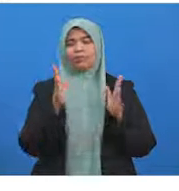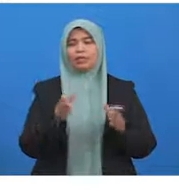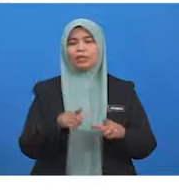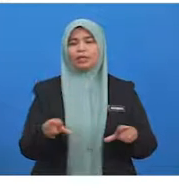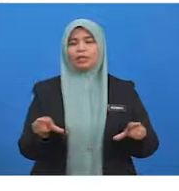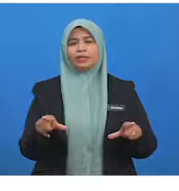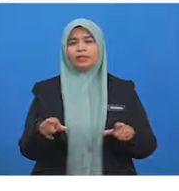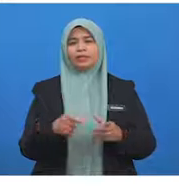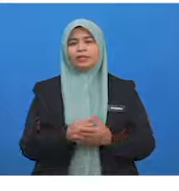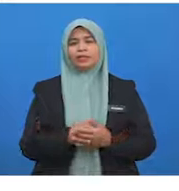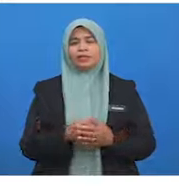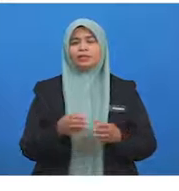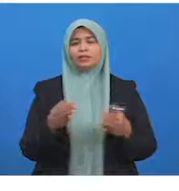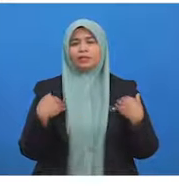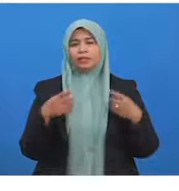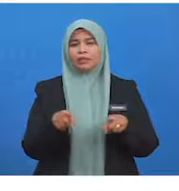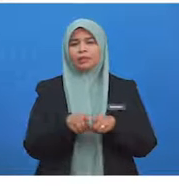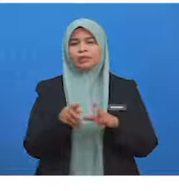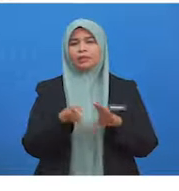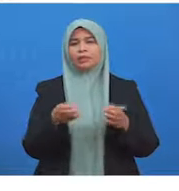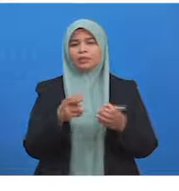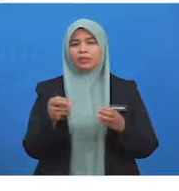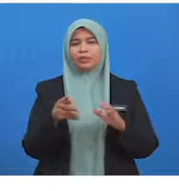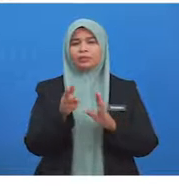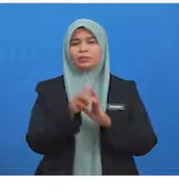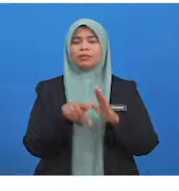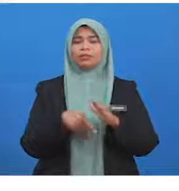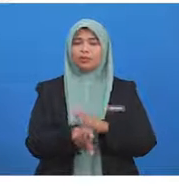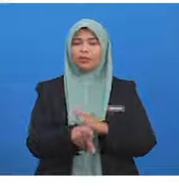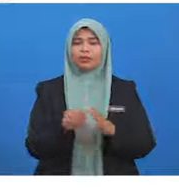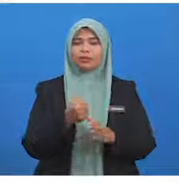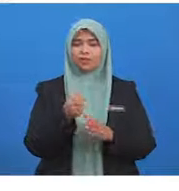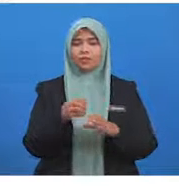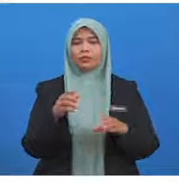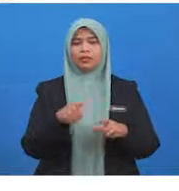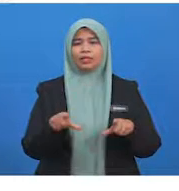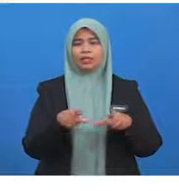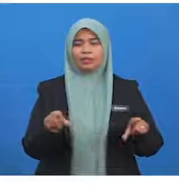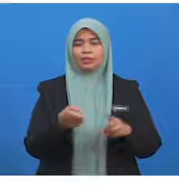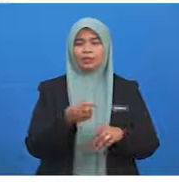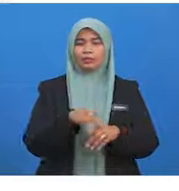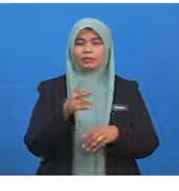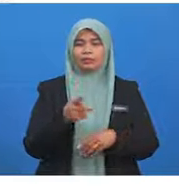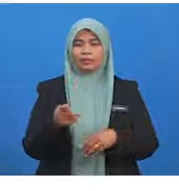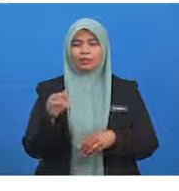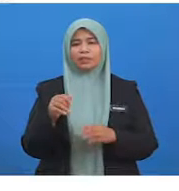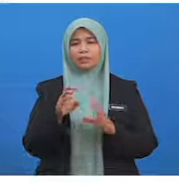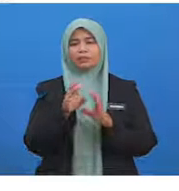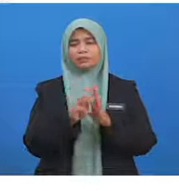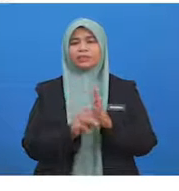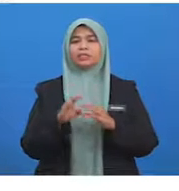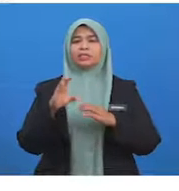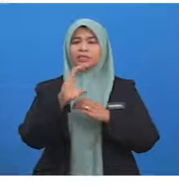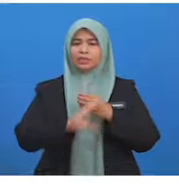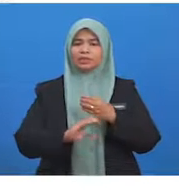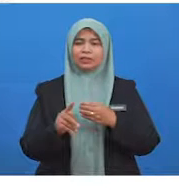fizikal, sama ada perbuatan membunuh atau lain-lain daripada perkara yang mencederakan